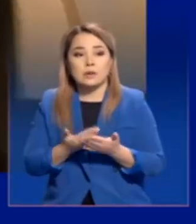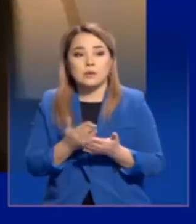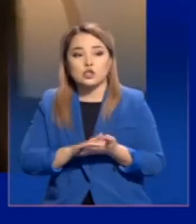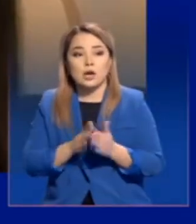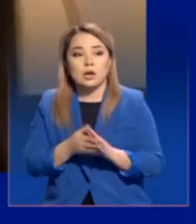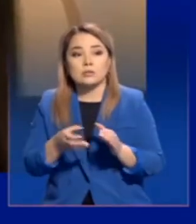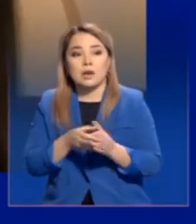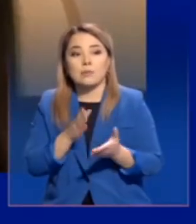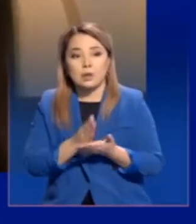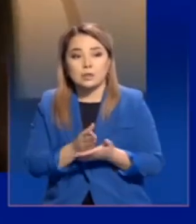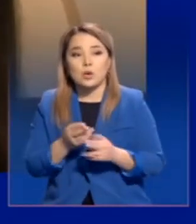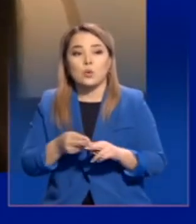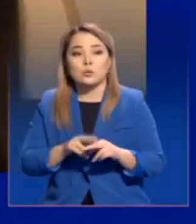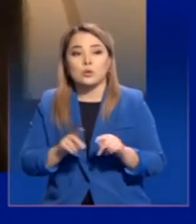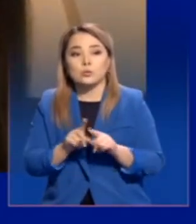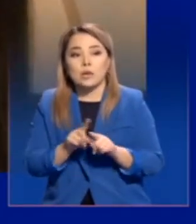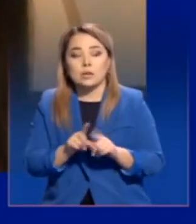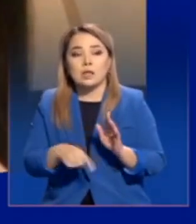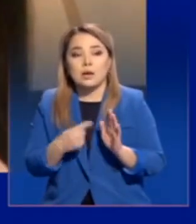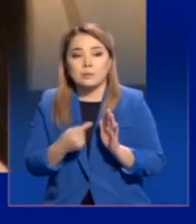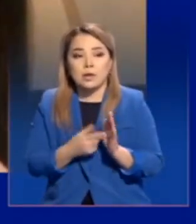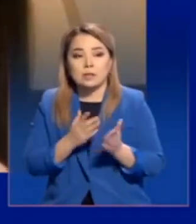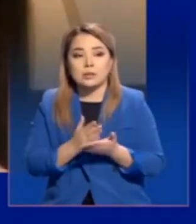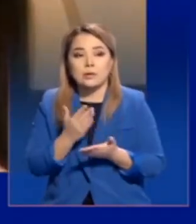жағдайлар бар, және де олар сол нәрсеге